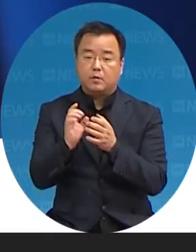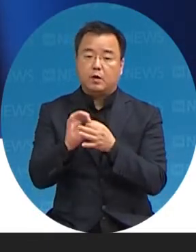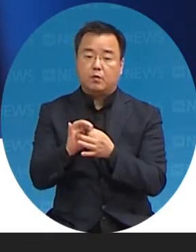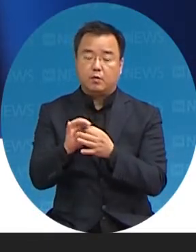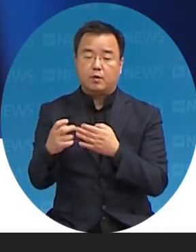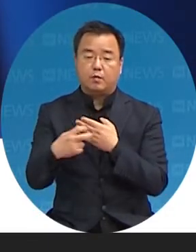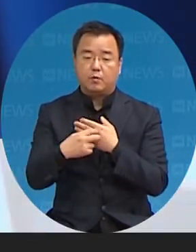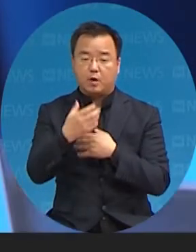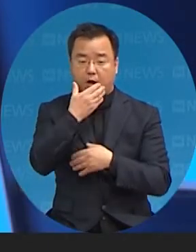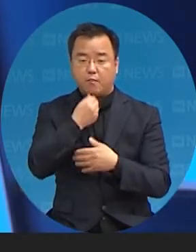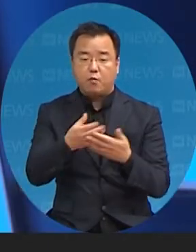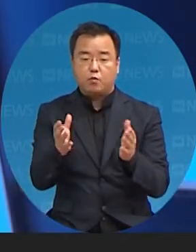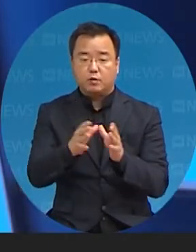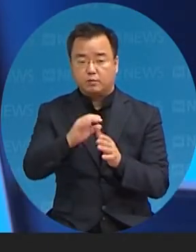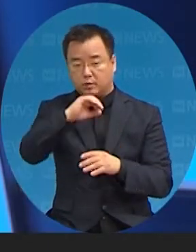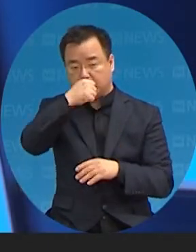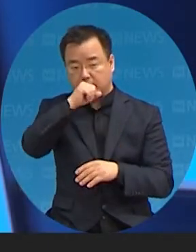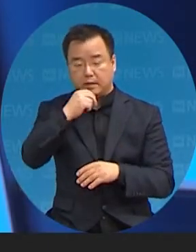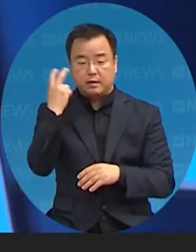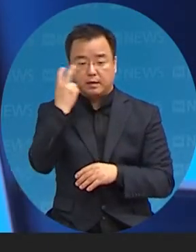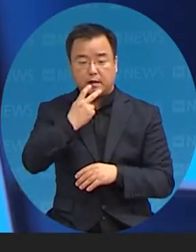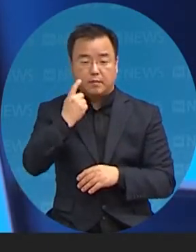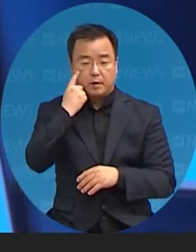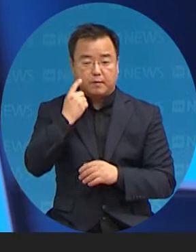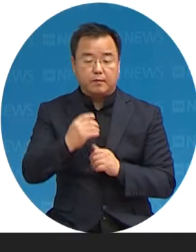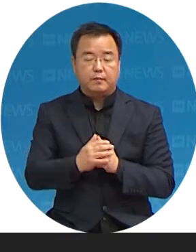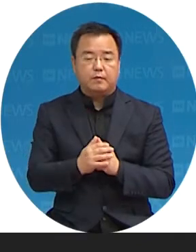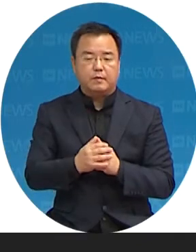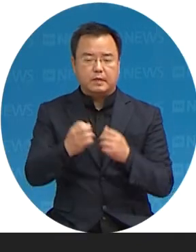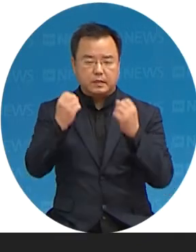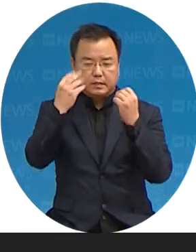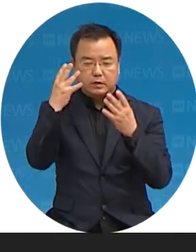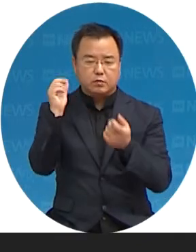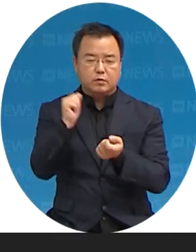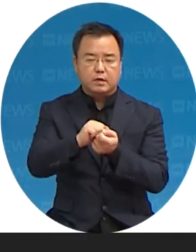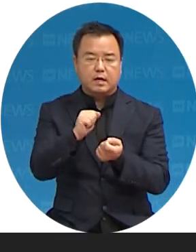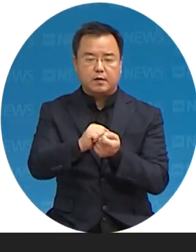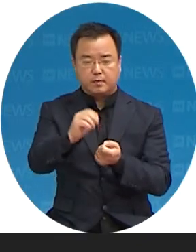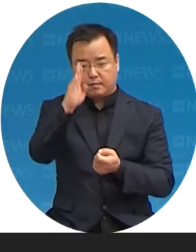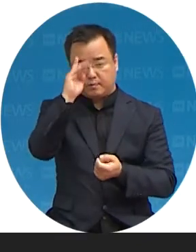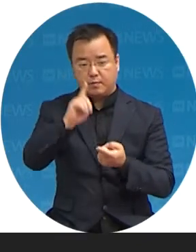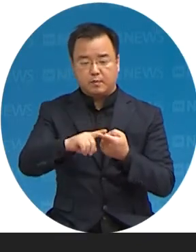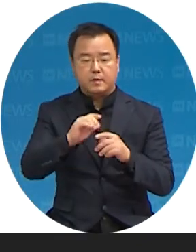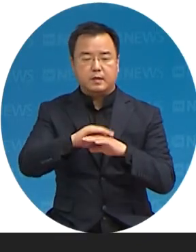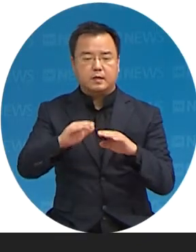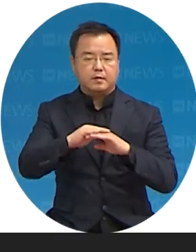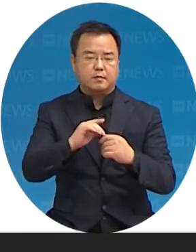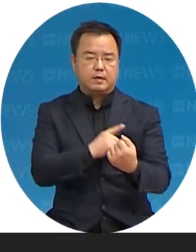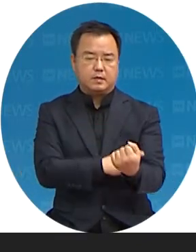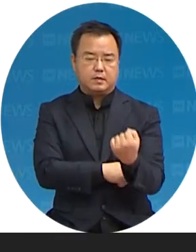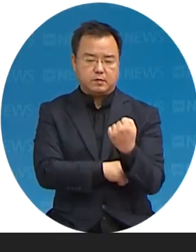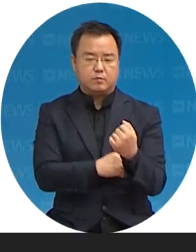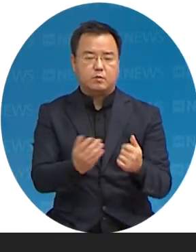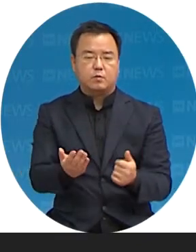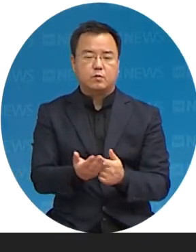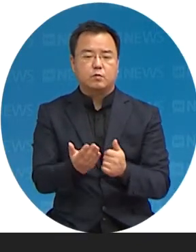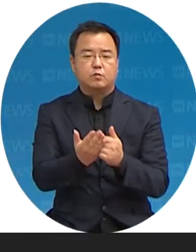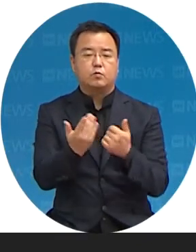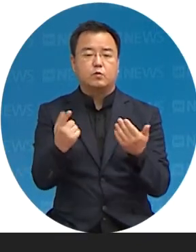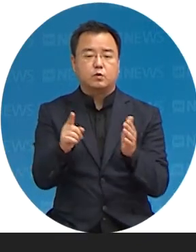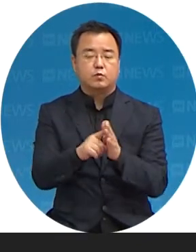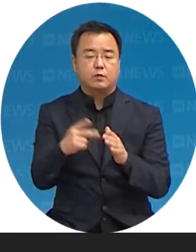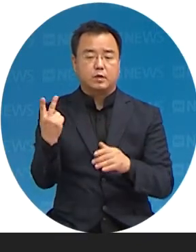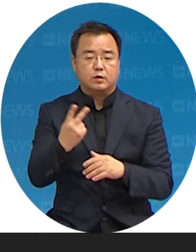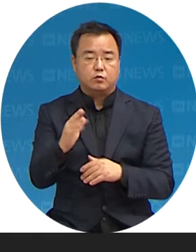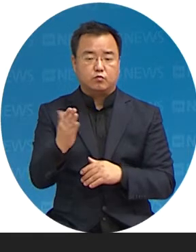보건복지부에 예산안을 좀 살펴 보면요 신종 감염병에 대한 대응 역량을 키우는데 약 2009 100억원의 예산을